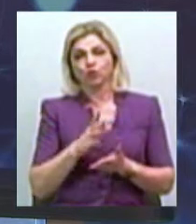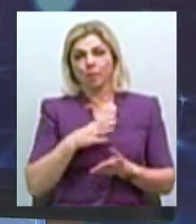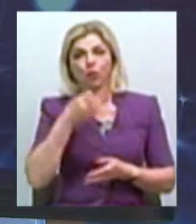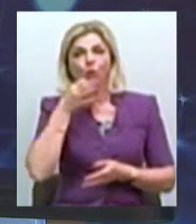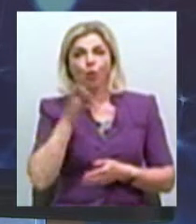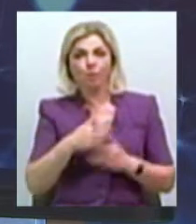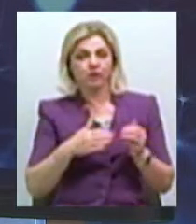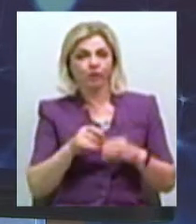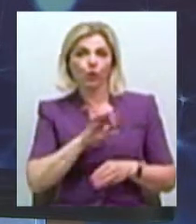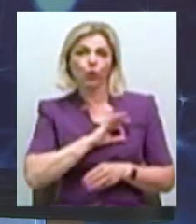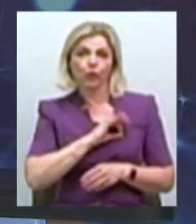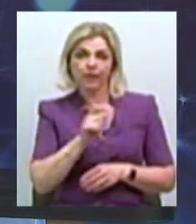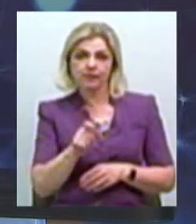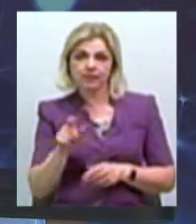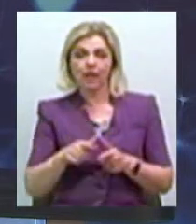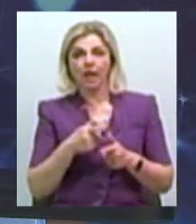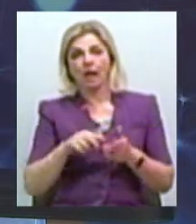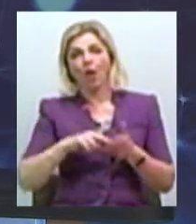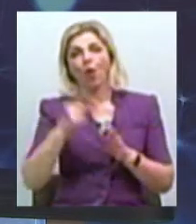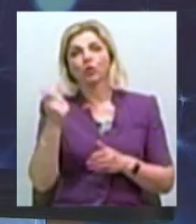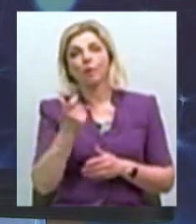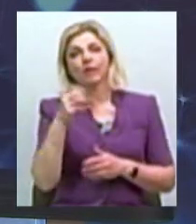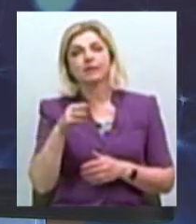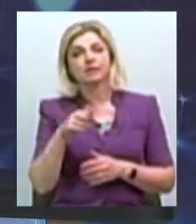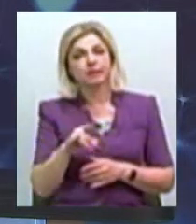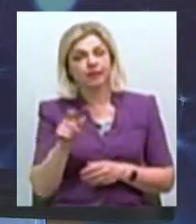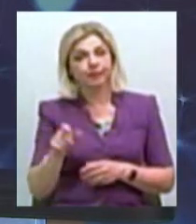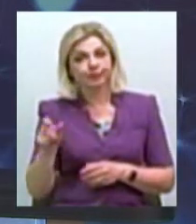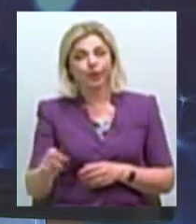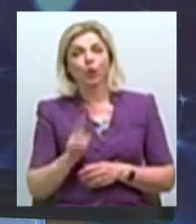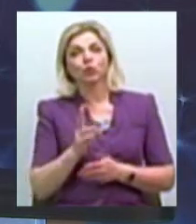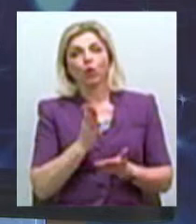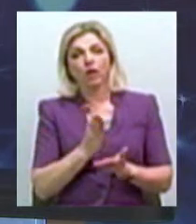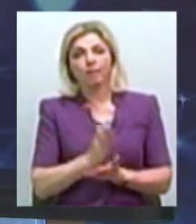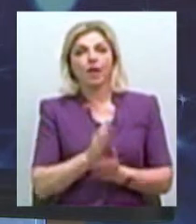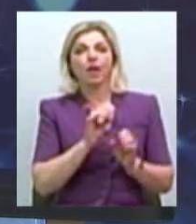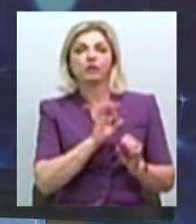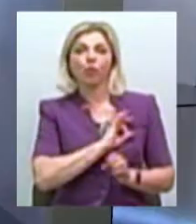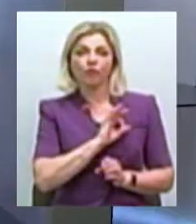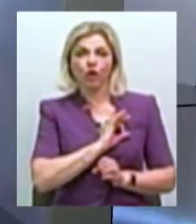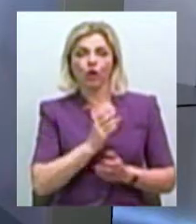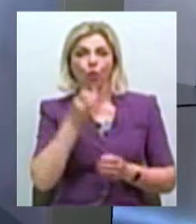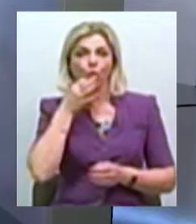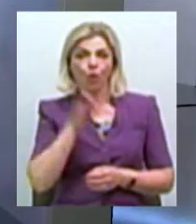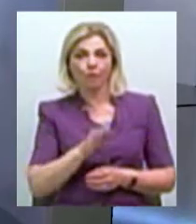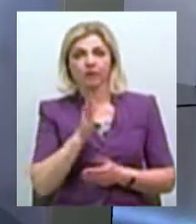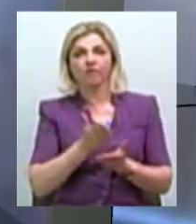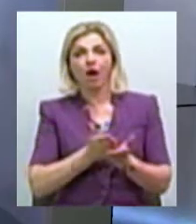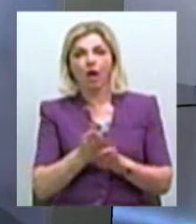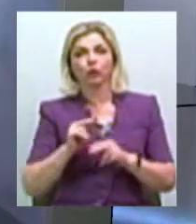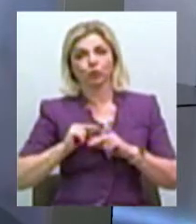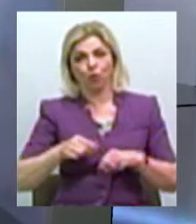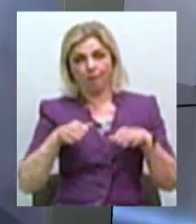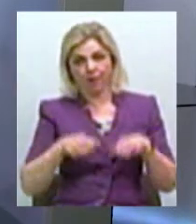фахівці, юристи або економісти, або люди, які мають якийсь правозахисний досвід в галузі трудового права. Для